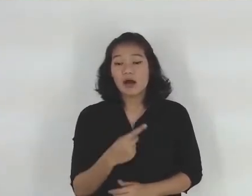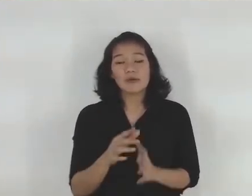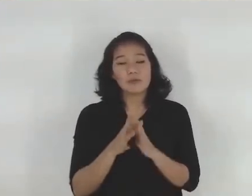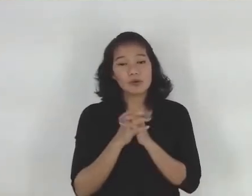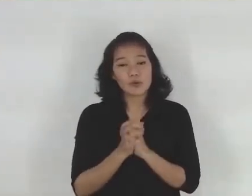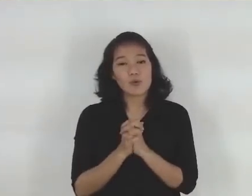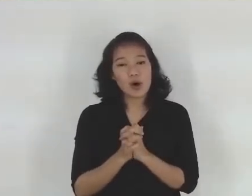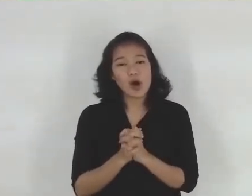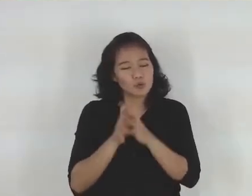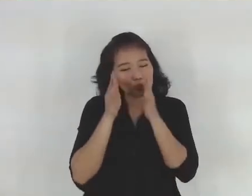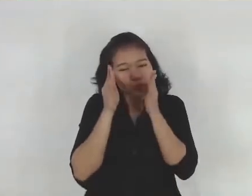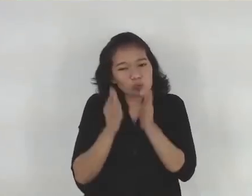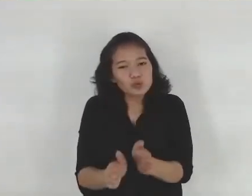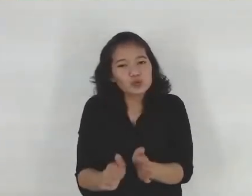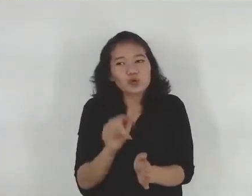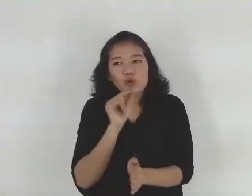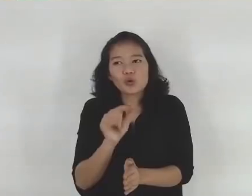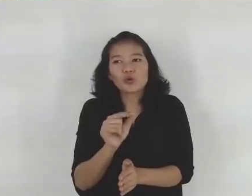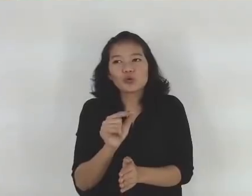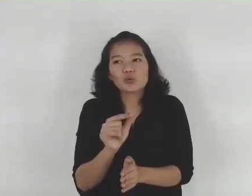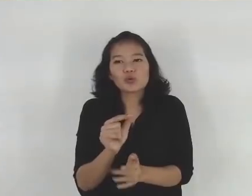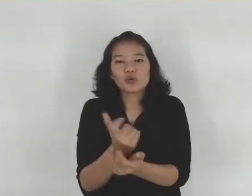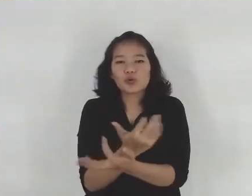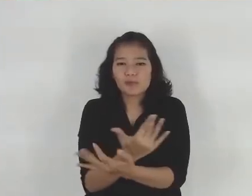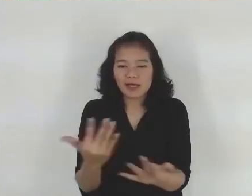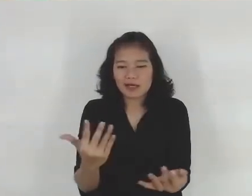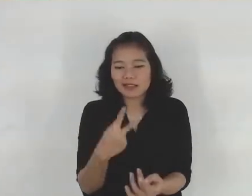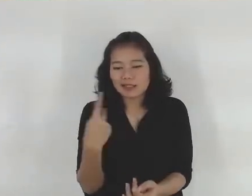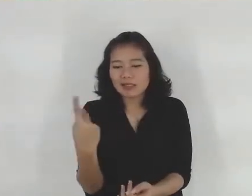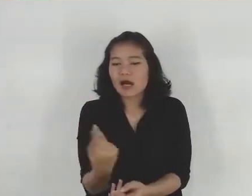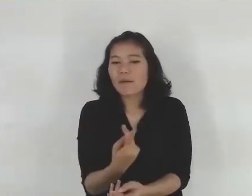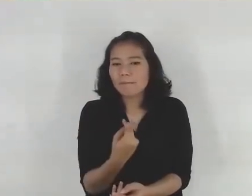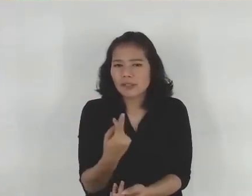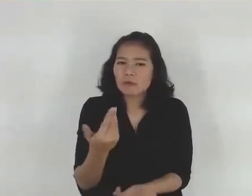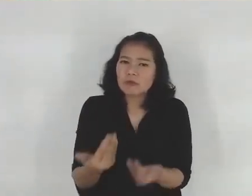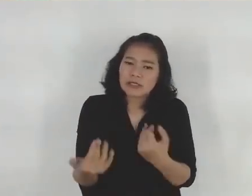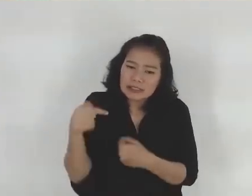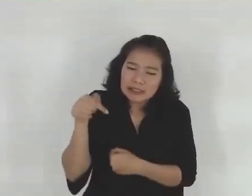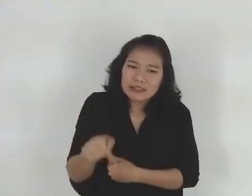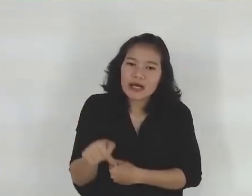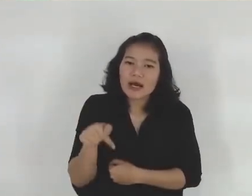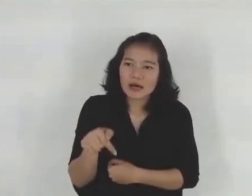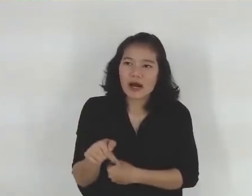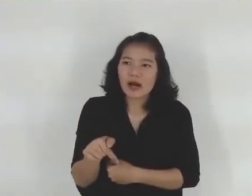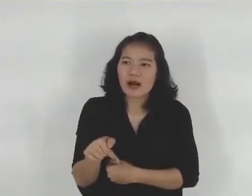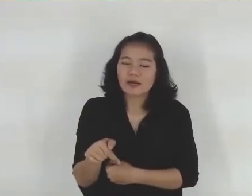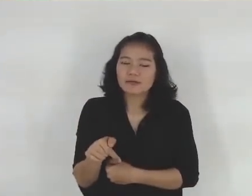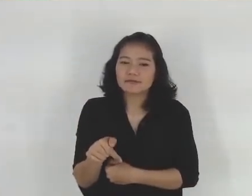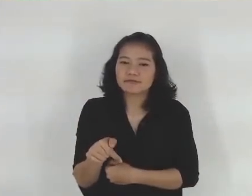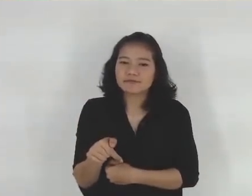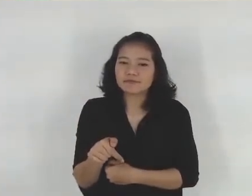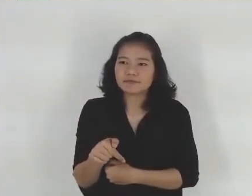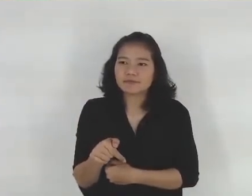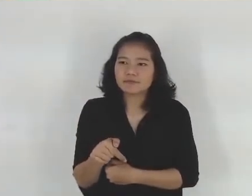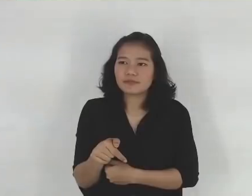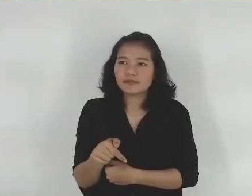berdoa secara khusus bagi saudara-saudara kami yang pada saat ini mereka mengalami